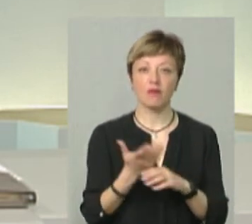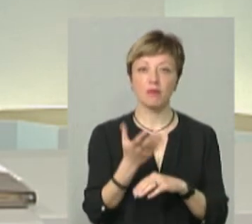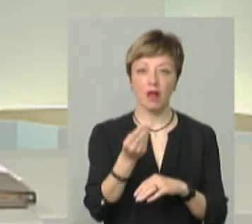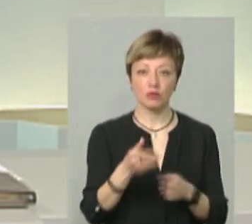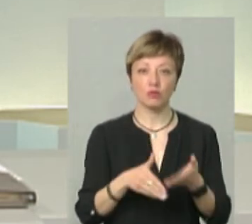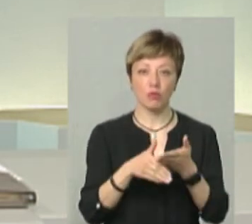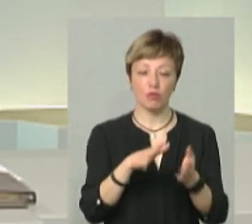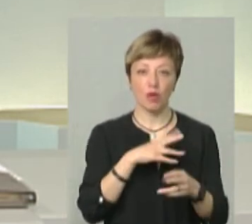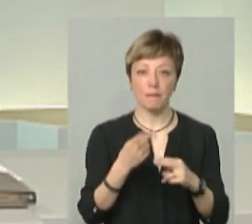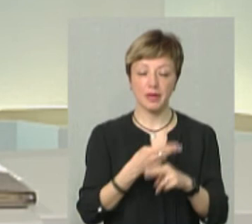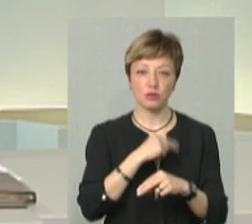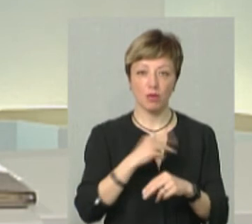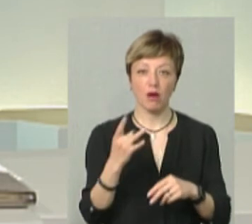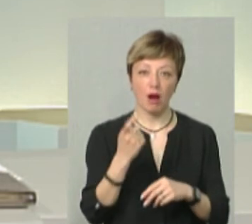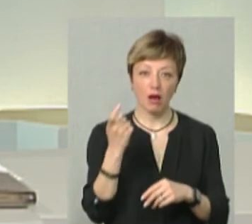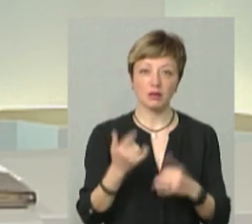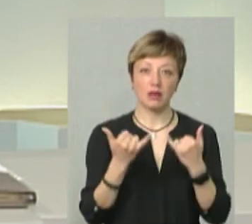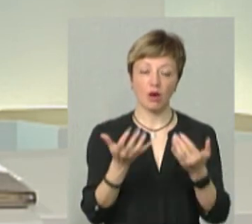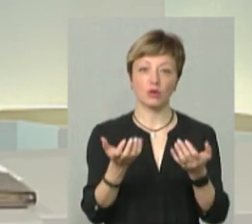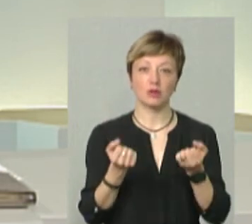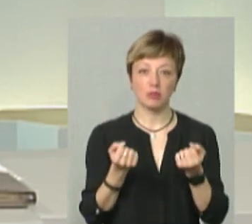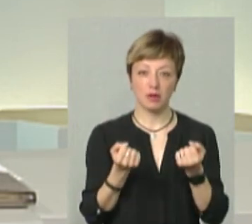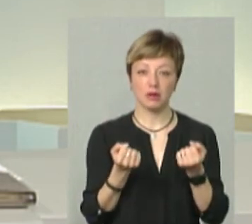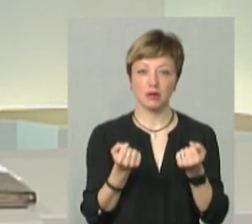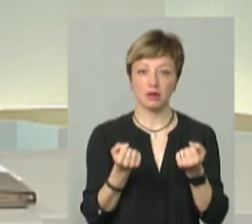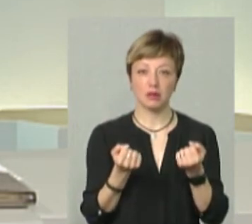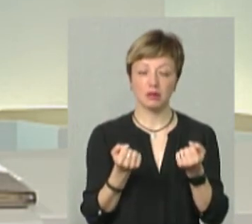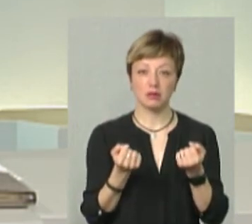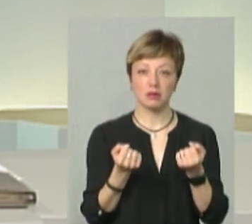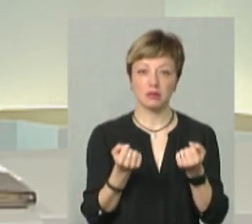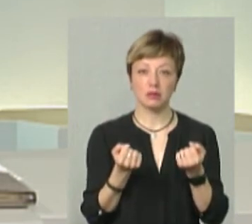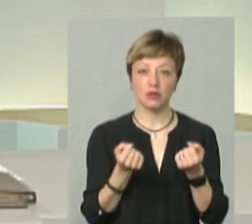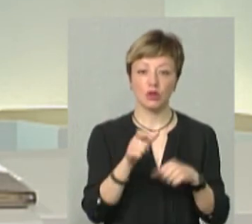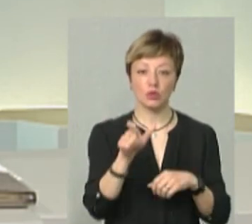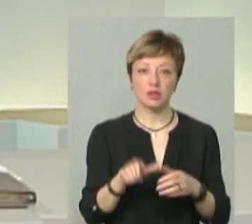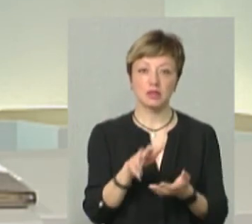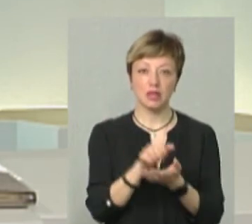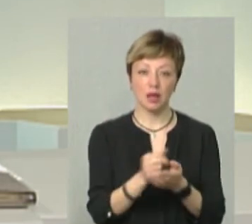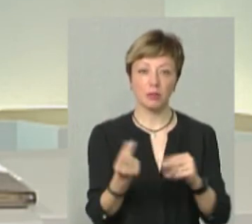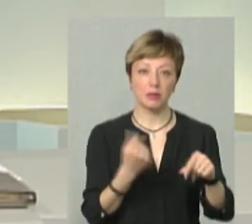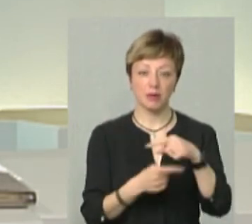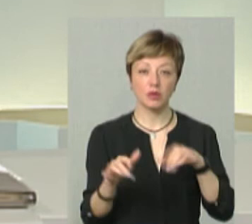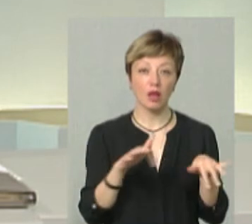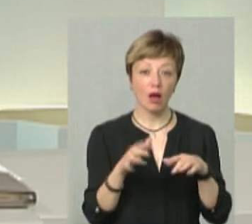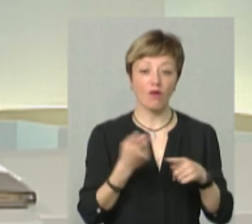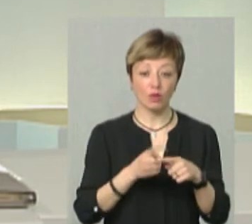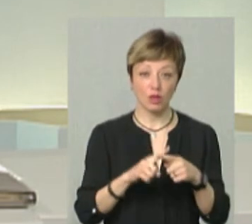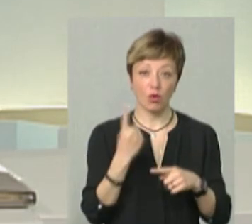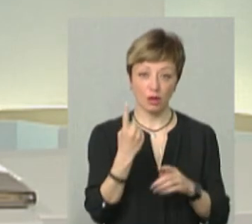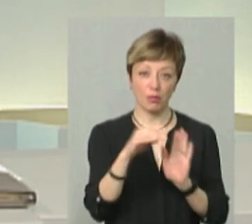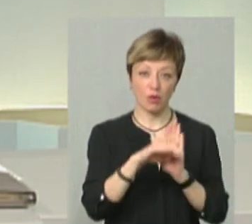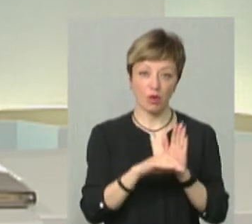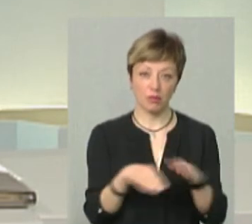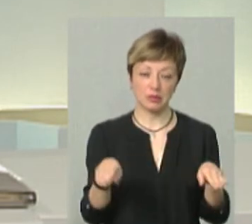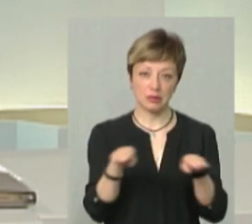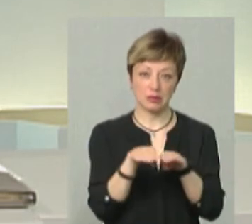виплачували допомогу по безробіттю одноразово для отримання, скажімо так, щоб людина зайнялася підприємницькою діяльністю. То от одна ця програма, по